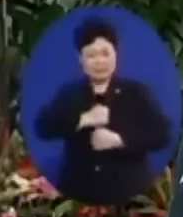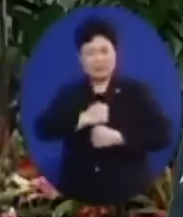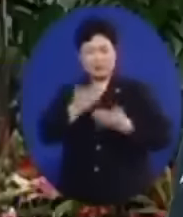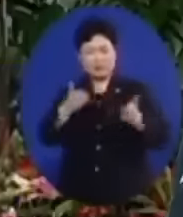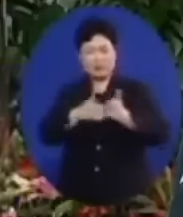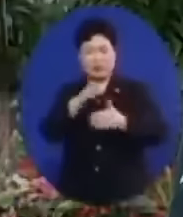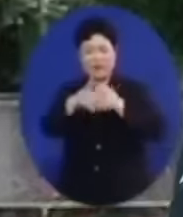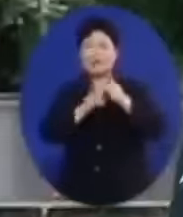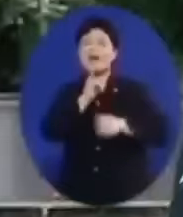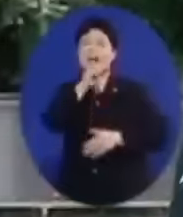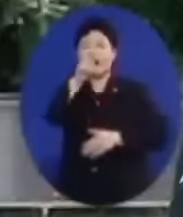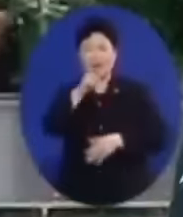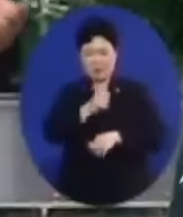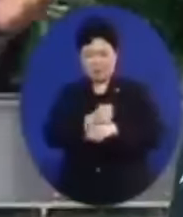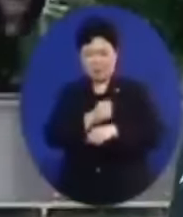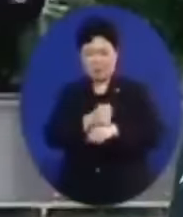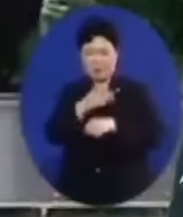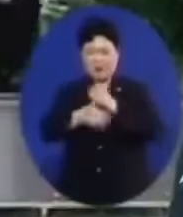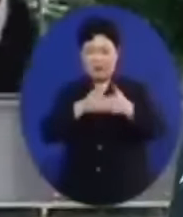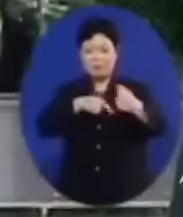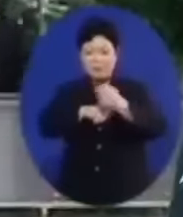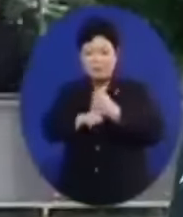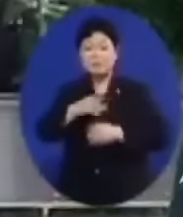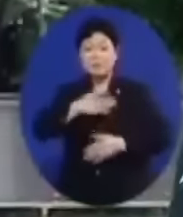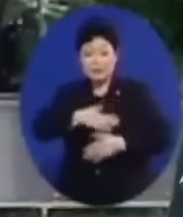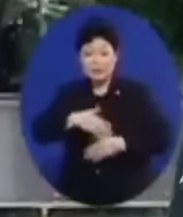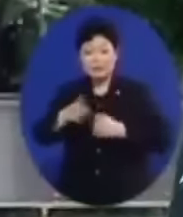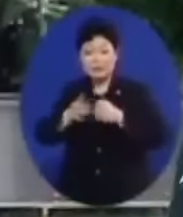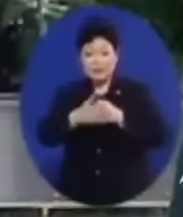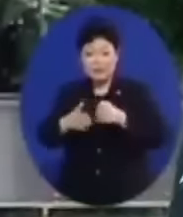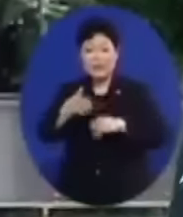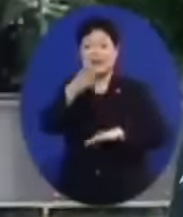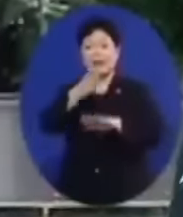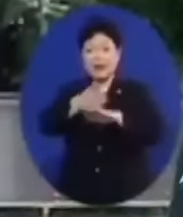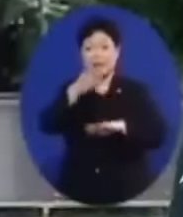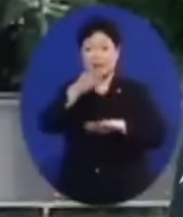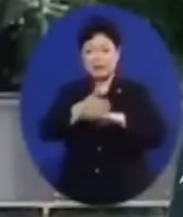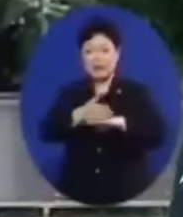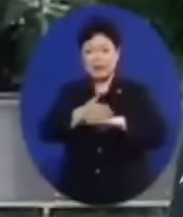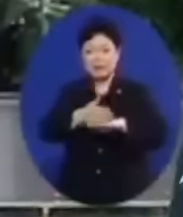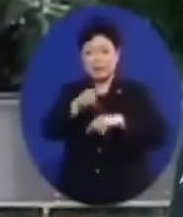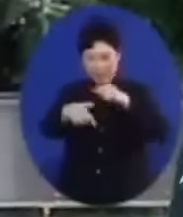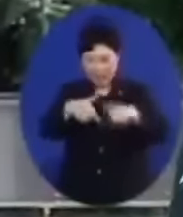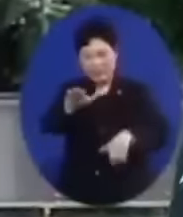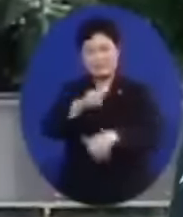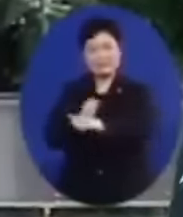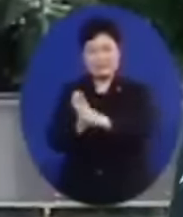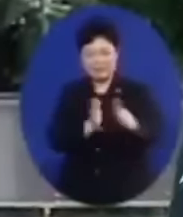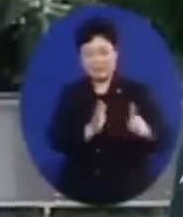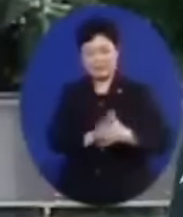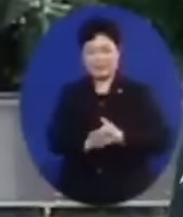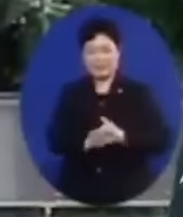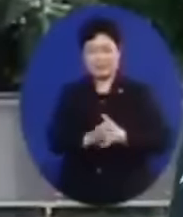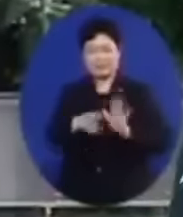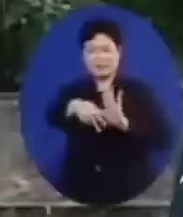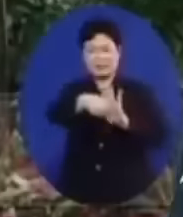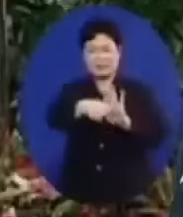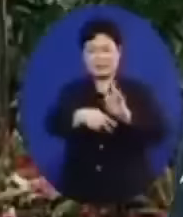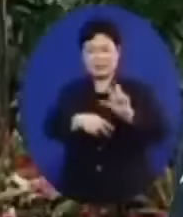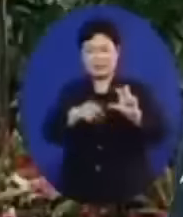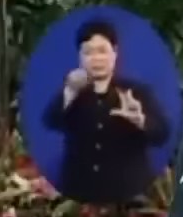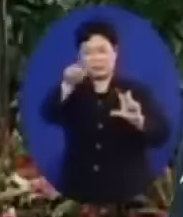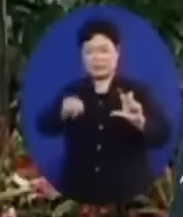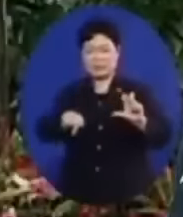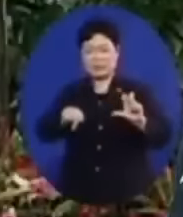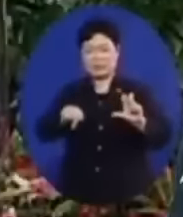하나님께 아뢰고 하나님의 뜻을 알았으면 감사하고 나가야 되는 것입니다. 이사야 25장